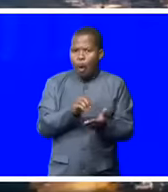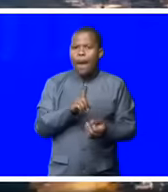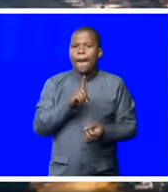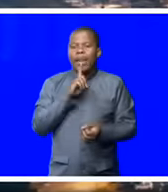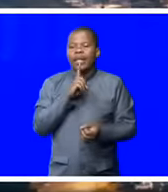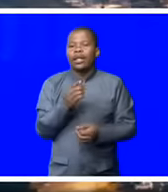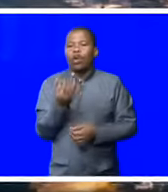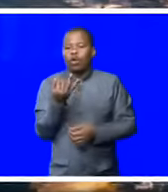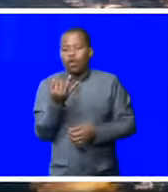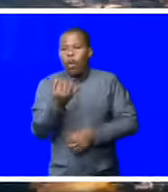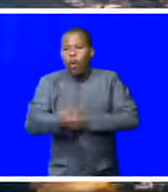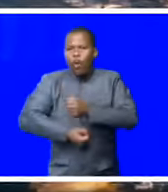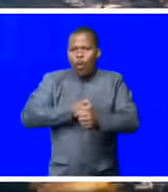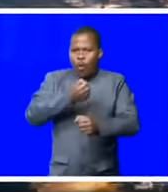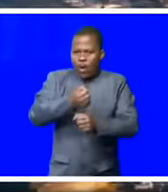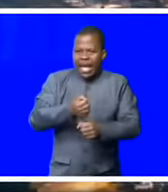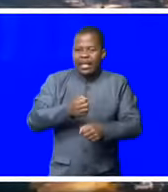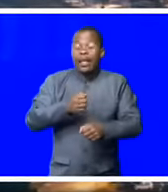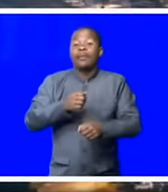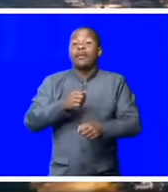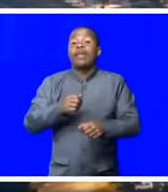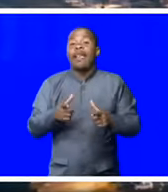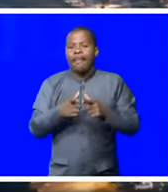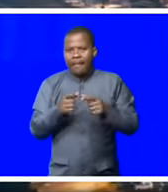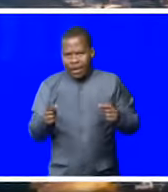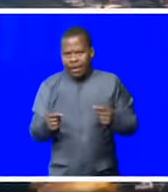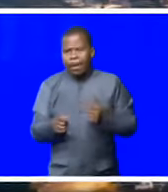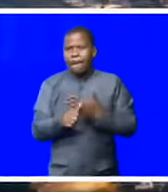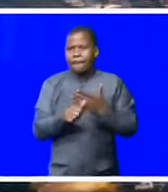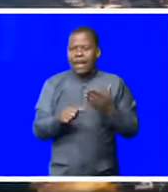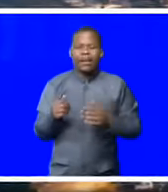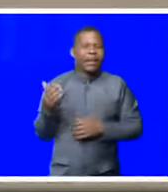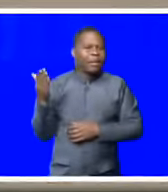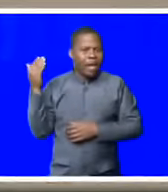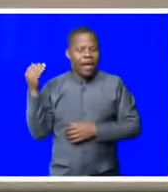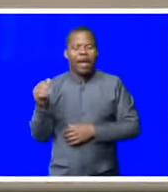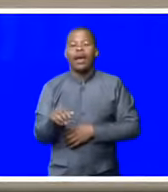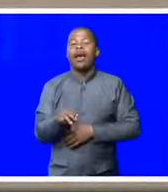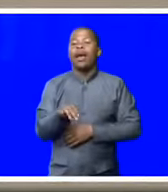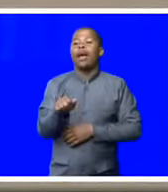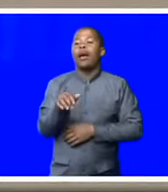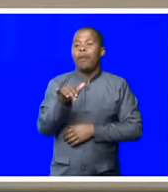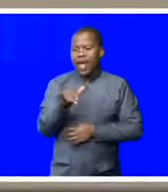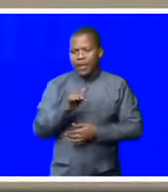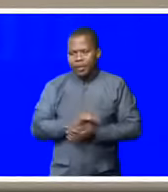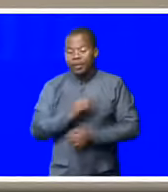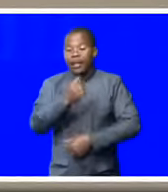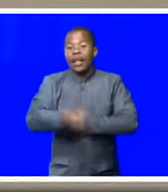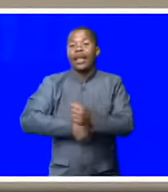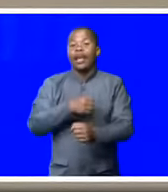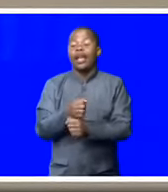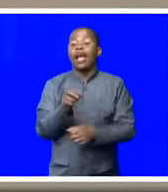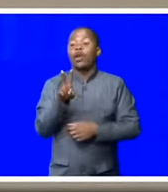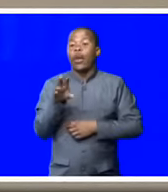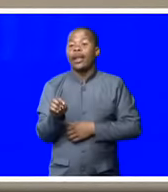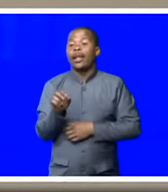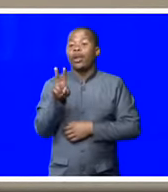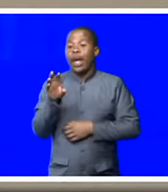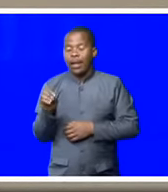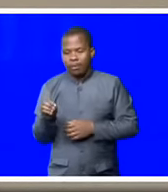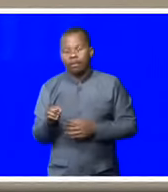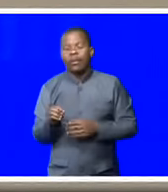sekubonelela seminyaka lemibili siphelile ngenyanga yenkhwekhweti lo mnyaka. Ngeminyaka wanga-2020 libandla